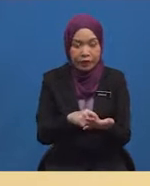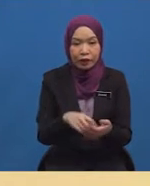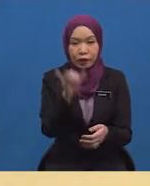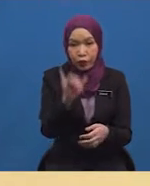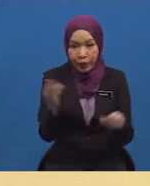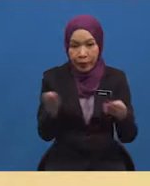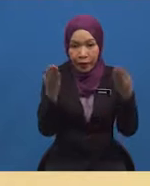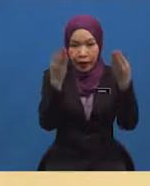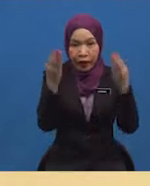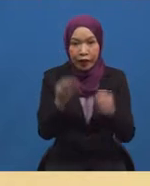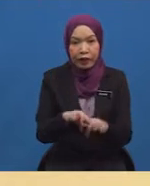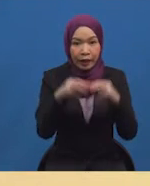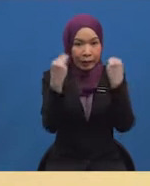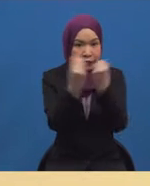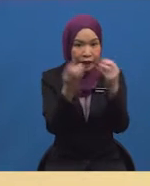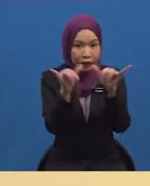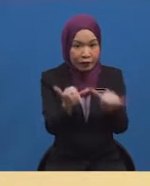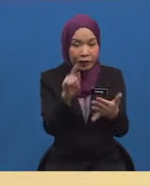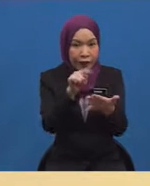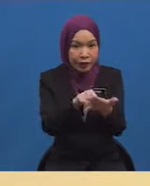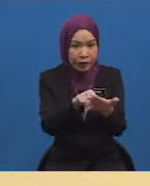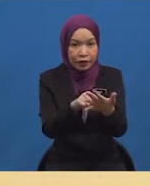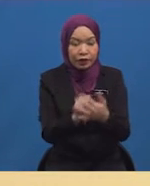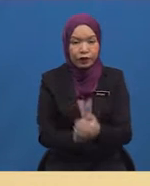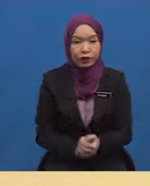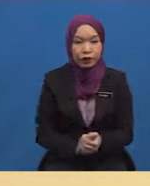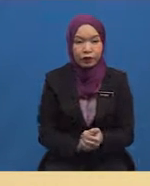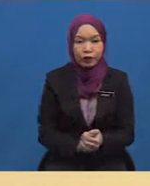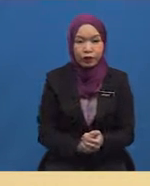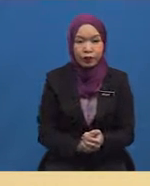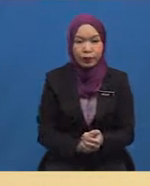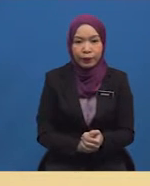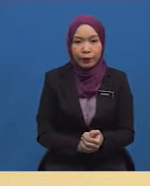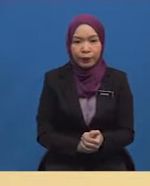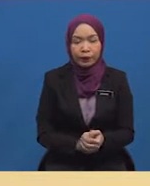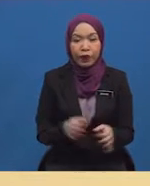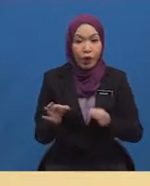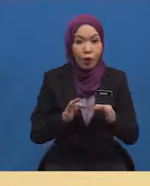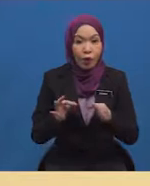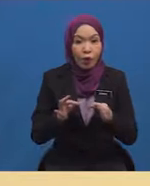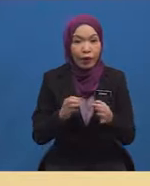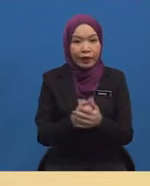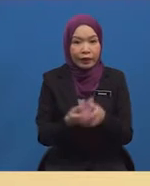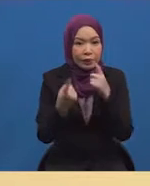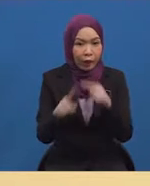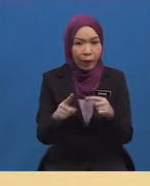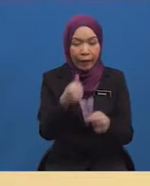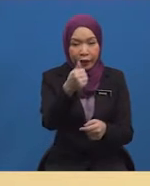situ. Soalan ini adalah aras sederhana yang memerlukan huraian kepada fakta yang